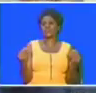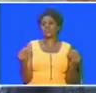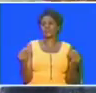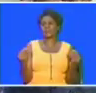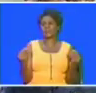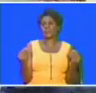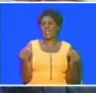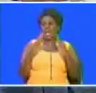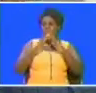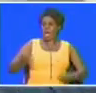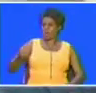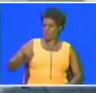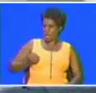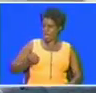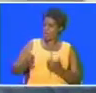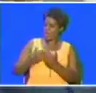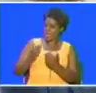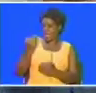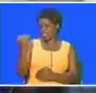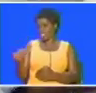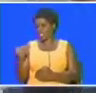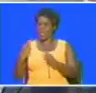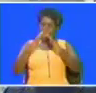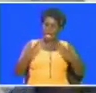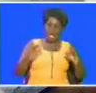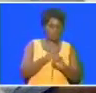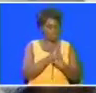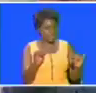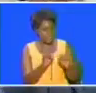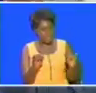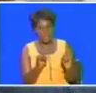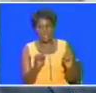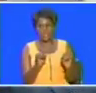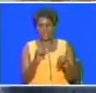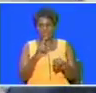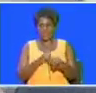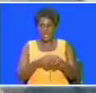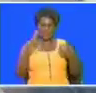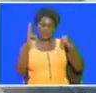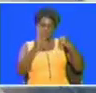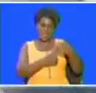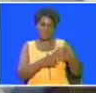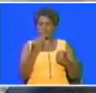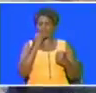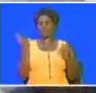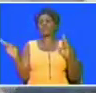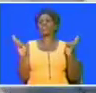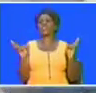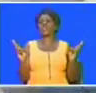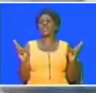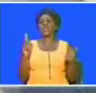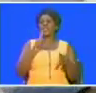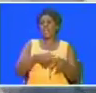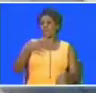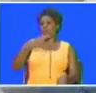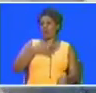msichana wa kazi ni huyo huyo mmoja akuangalie watoto, afanye kazi za nyumba na tena unataka ku make sure by saa 1 chakula kiwe kiko tayari. Hebu sasa zile msichana ameenda